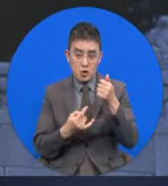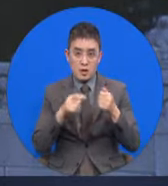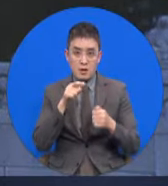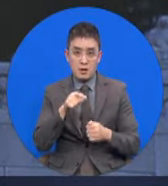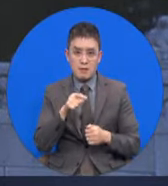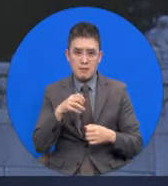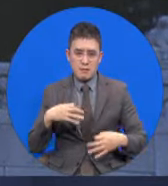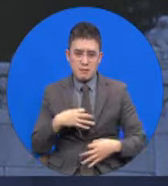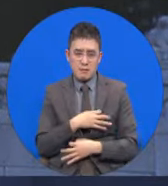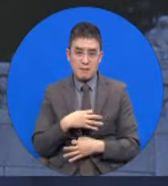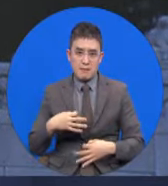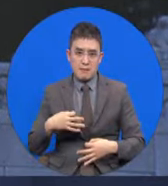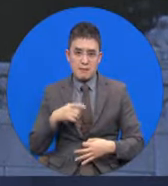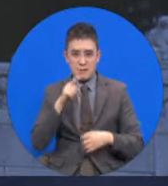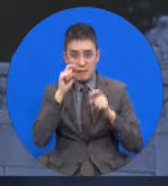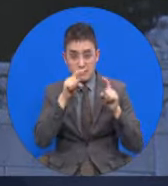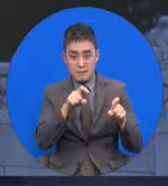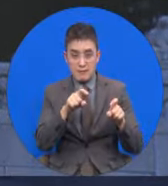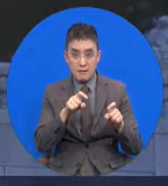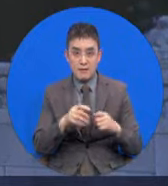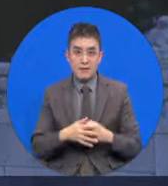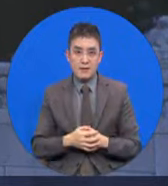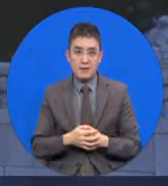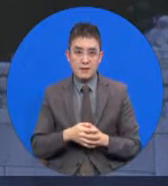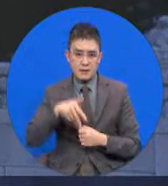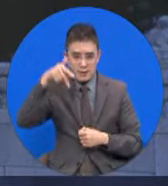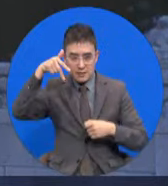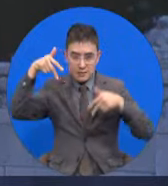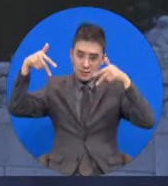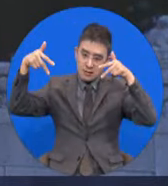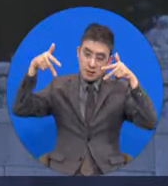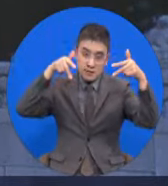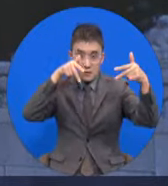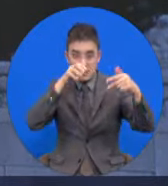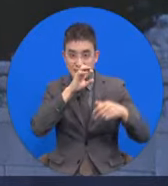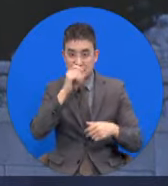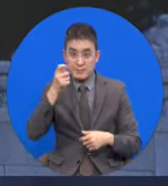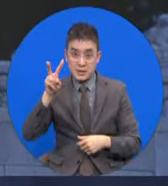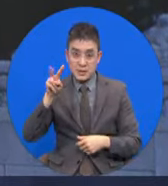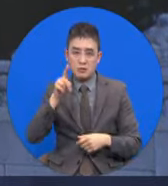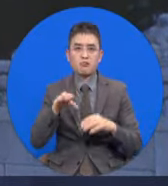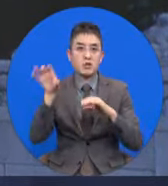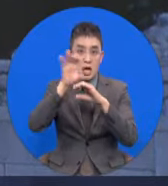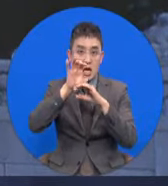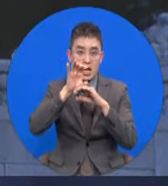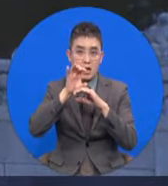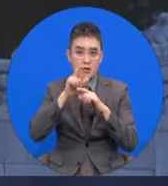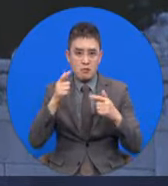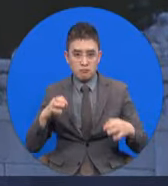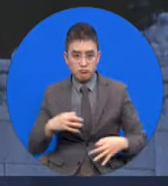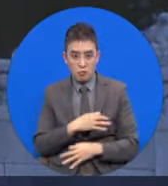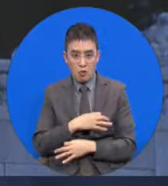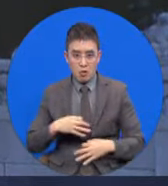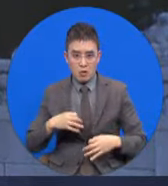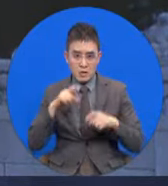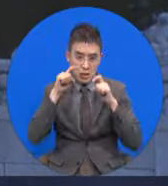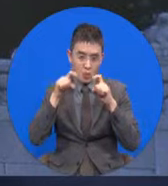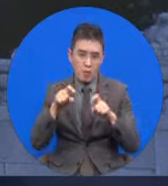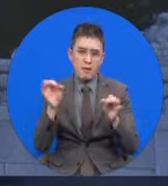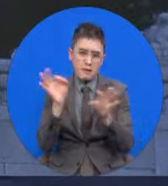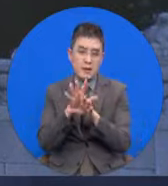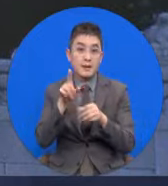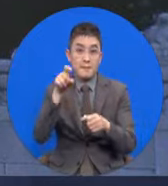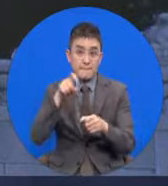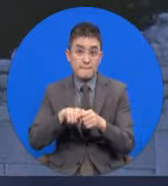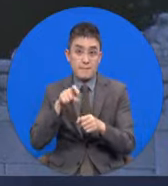변호사님, 이 개표함을 보관하는 곳에 CCTV 영상을 투명하게 공개되는 등의 절차가 추가돼서 많은 그런 이 국민들 사이에서의 의구심과